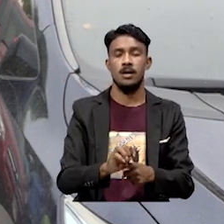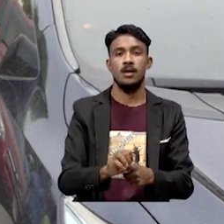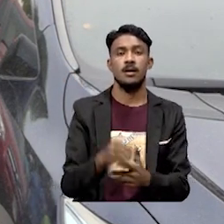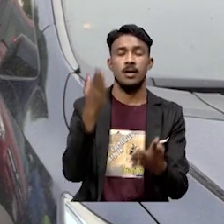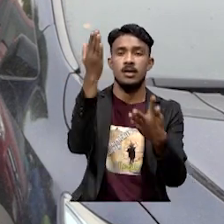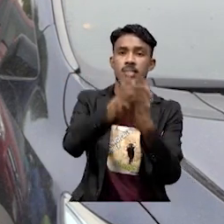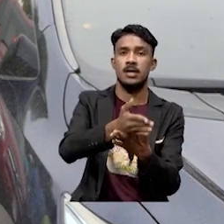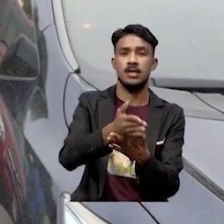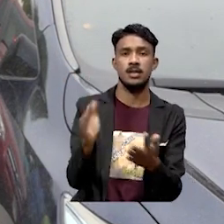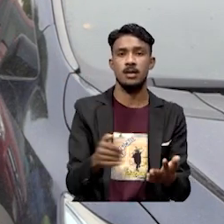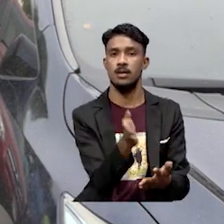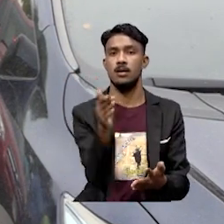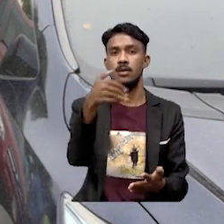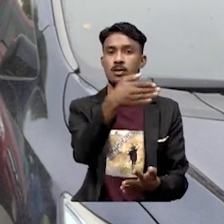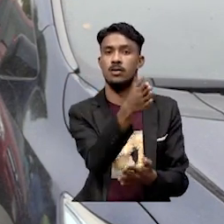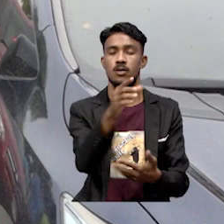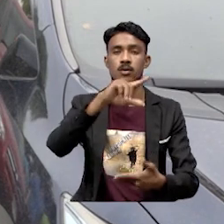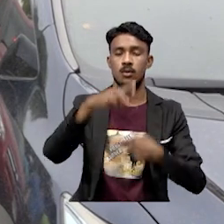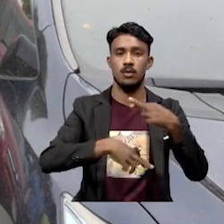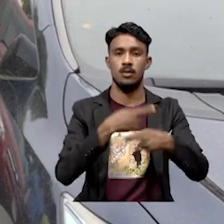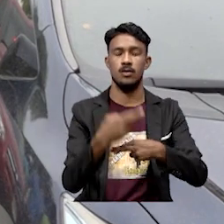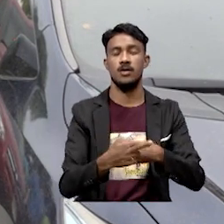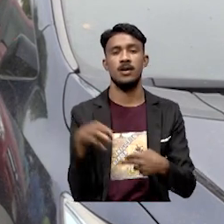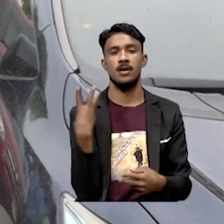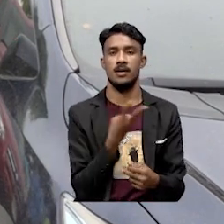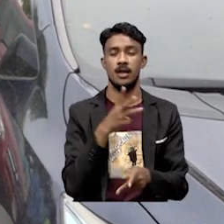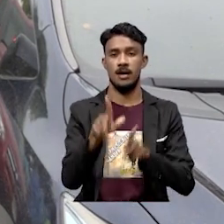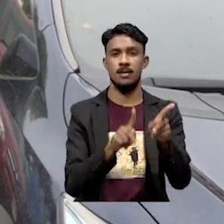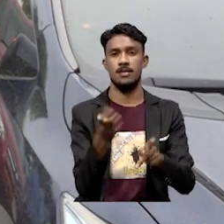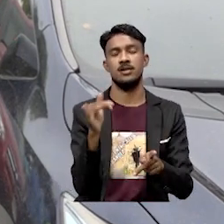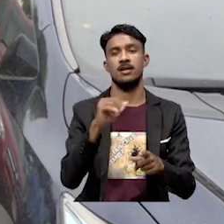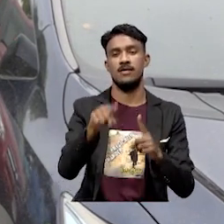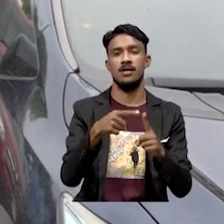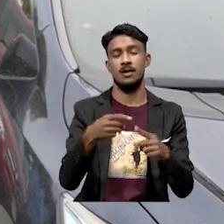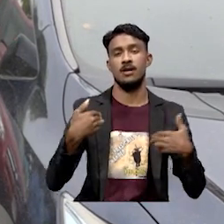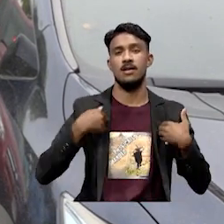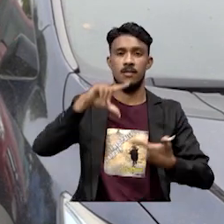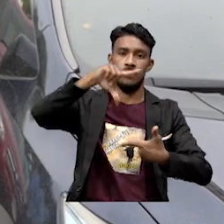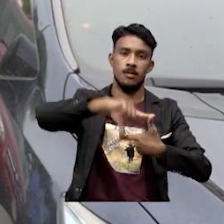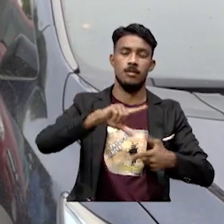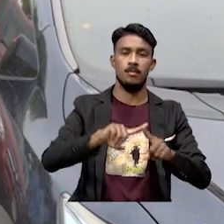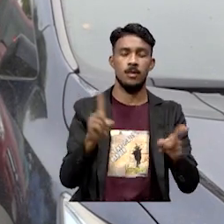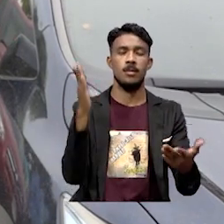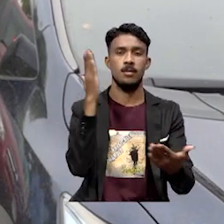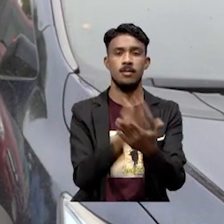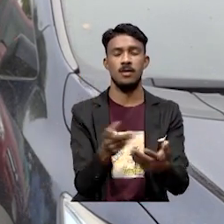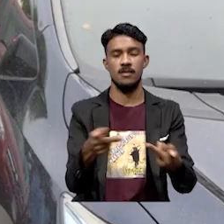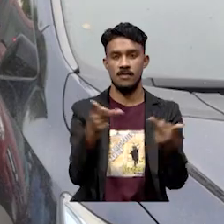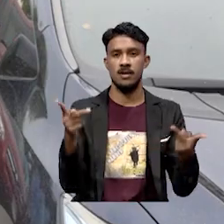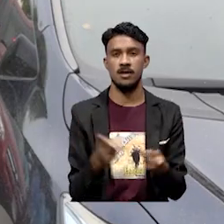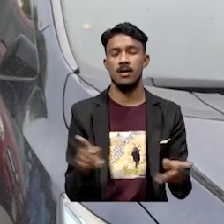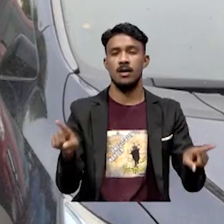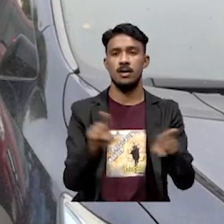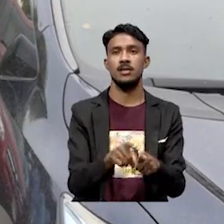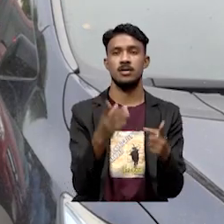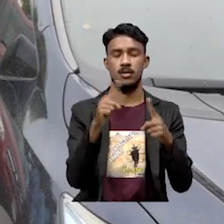mos liu ne ma ko hira eta karta kondusau ba be itene sira daun sira ne kuandu ya karta kondusau Mabe stasiun mentu sira na darau kane sa ihane